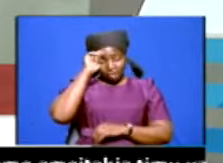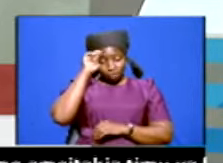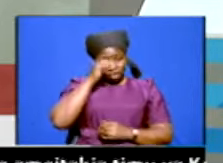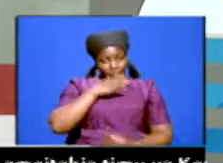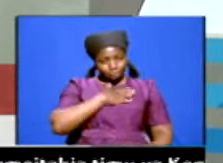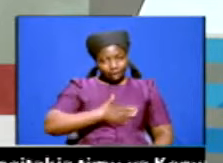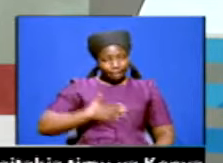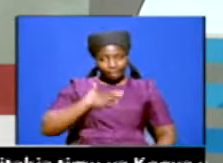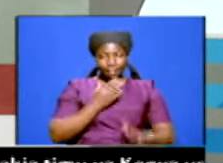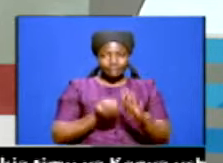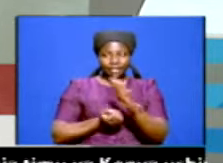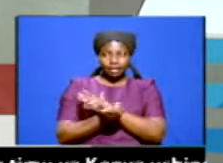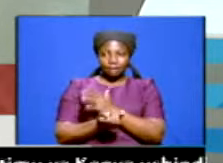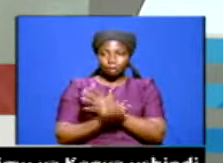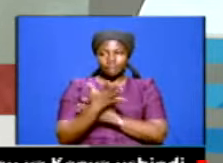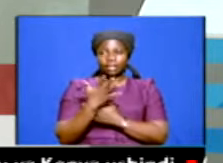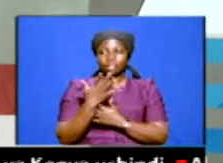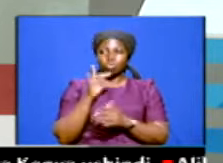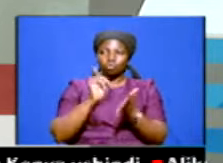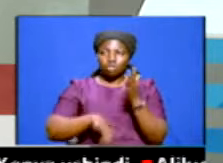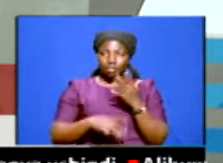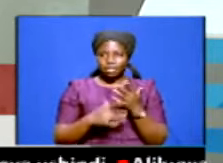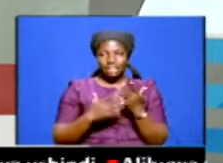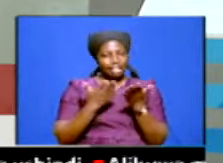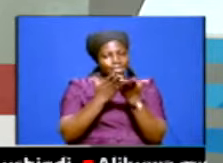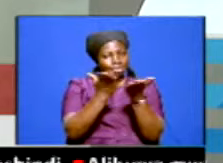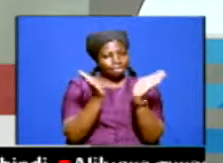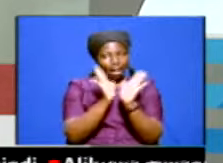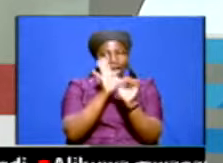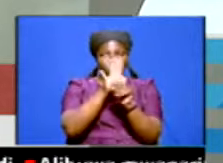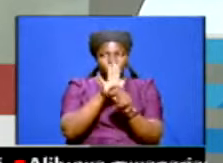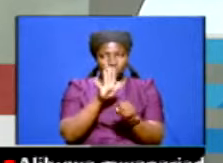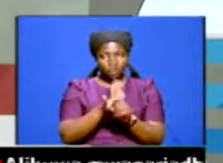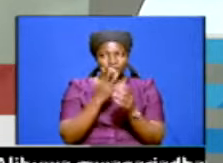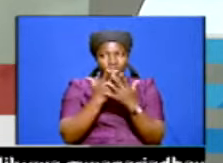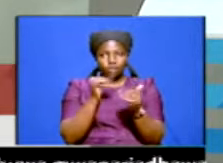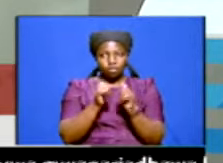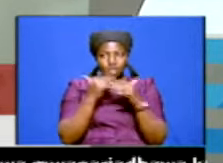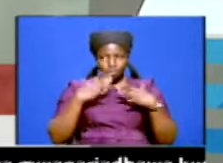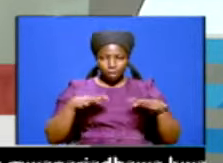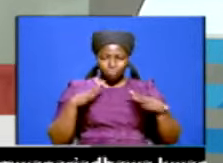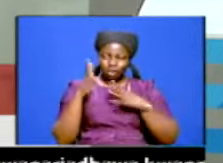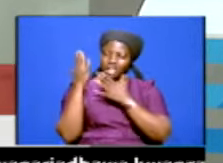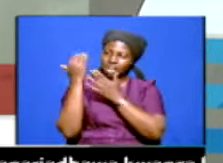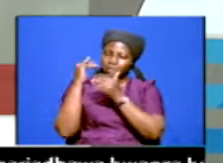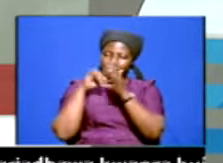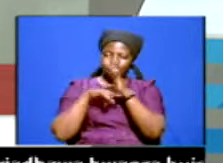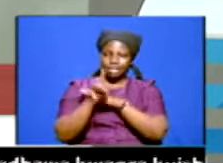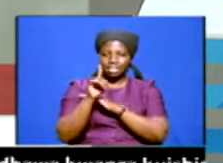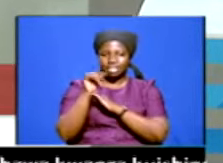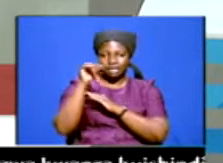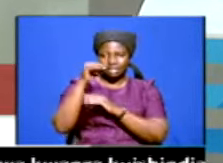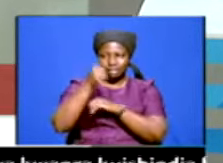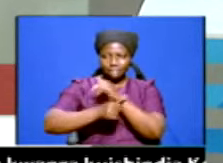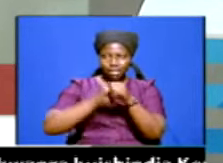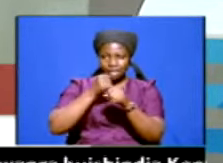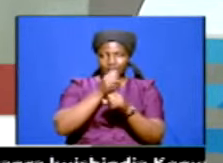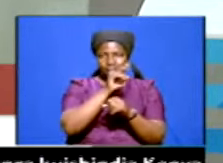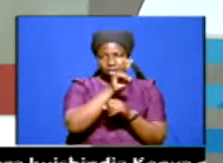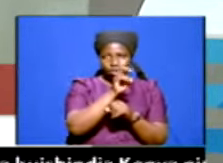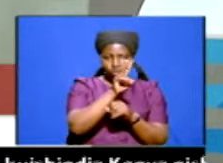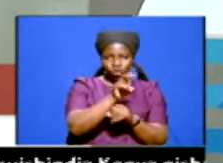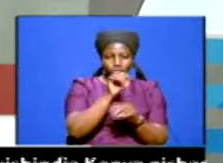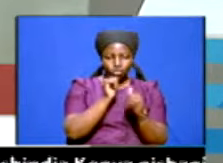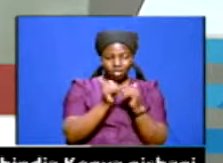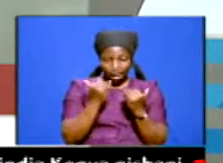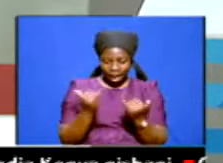ni yapi ambayo bila shaka mengi ambayo wanatarajia katika makala ya mwaka 2020 ambayo yanafanyika